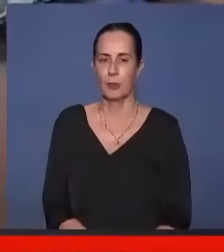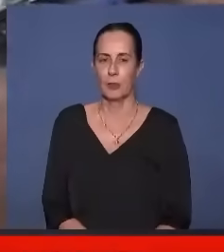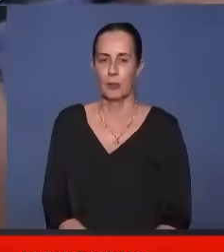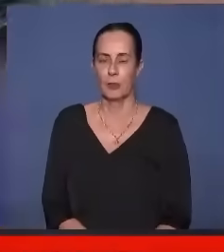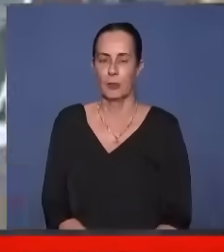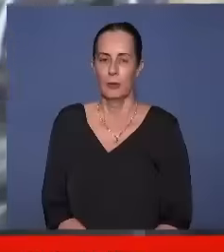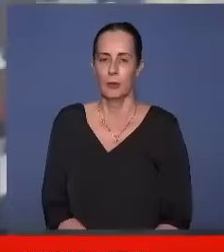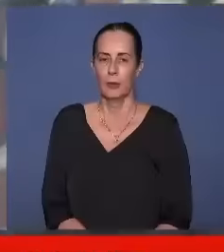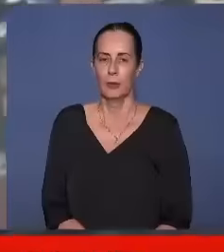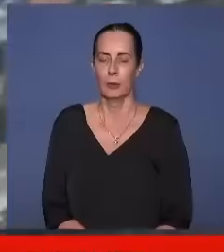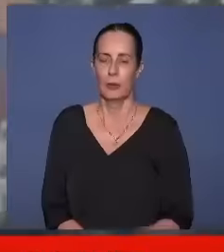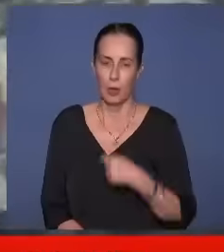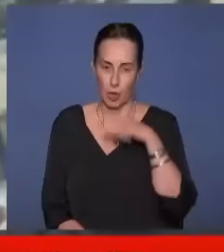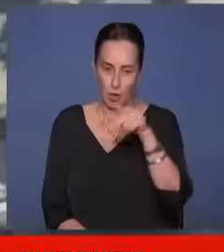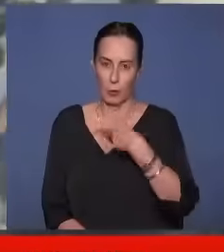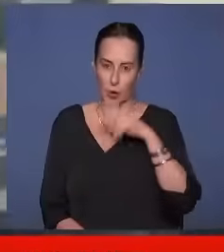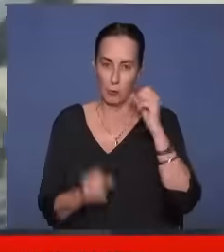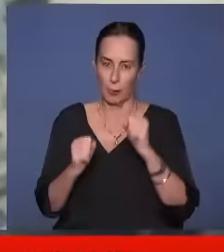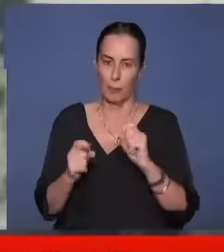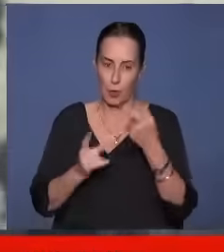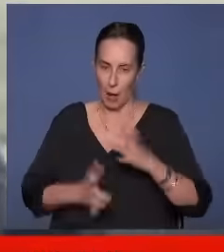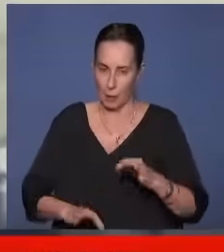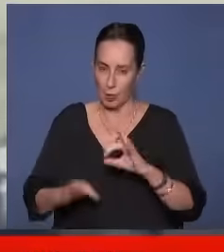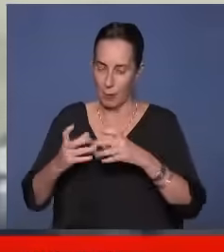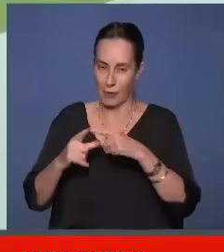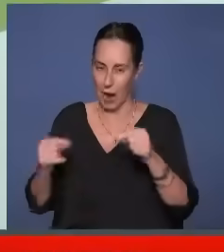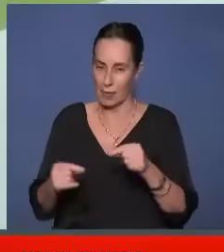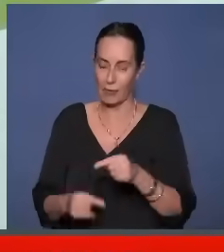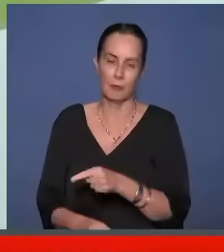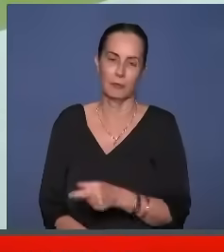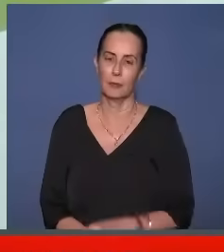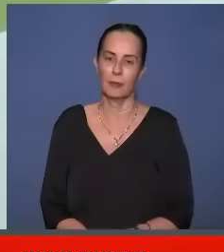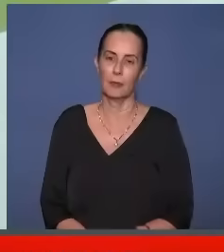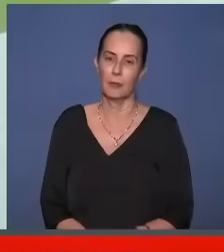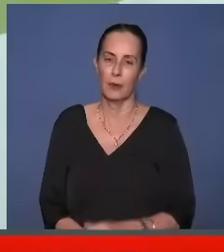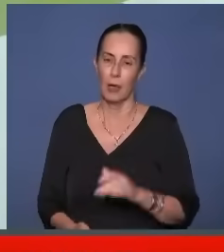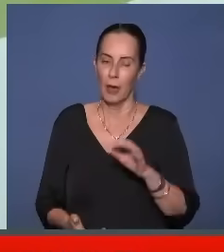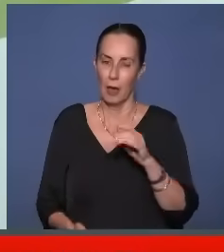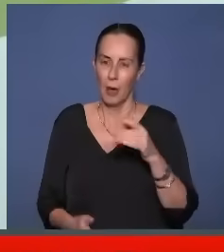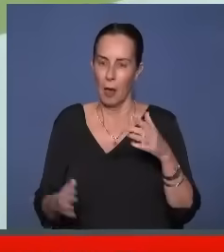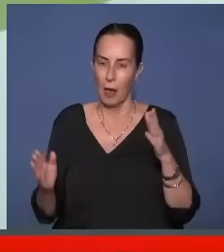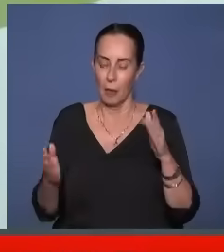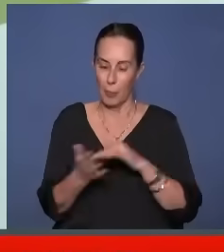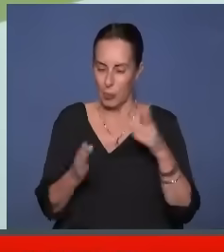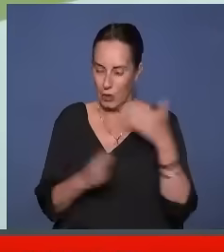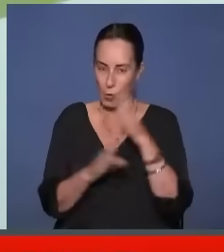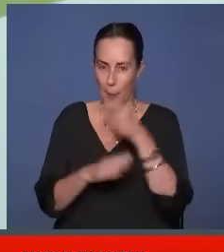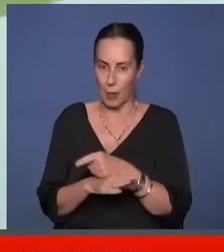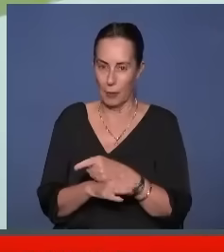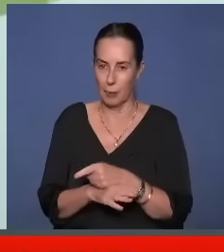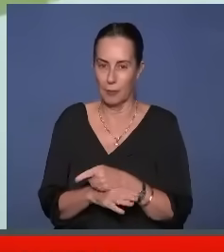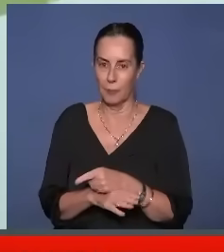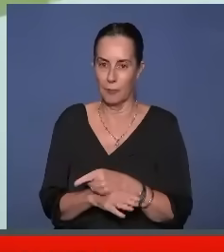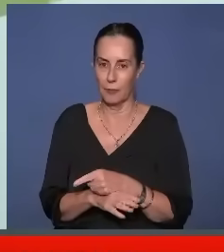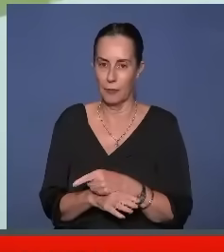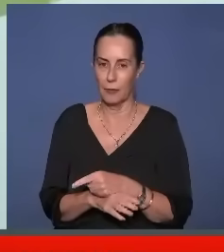אני שם אהיה יותר בטוחה ממה שקרה לבן שלי היום בכפר עזה ובנצרים ובמקומות שפגעו המחבלים, אוקיי?